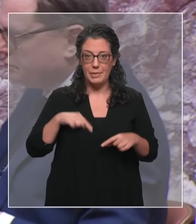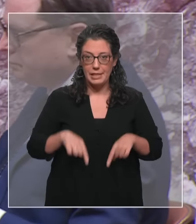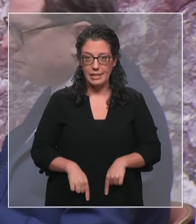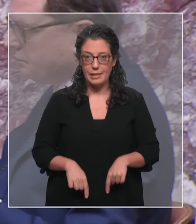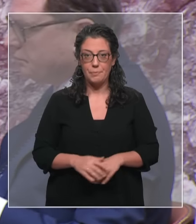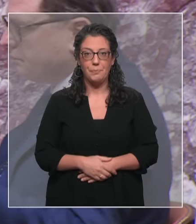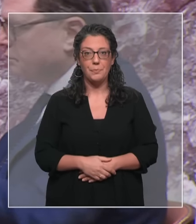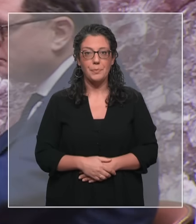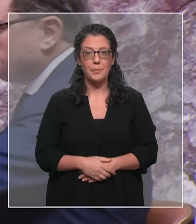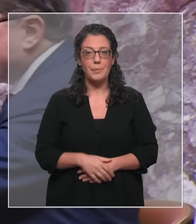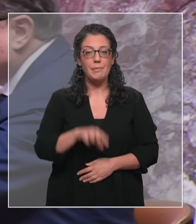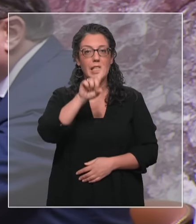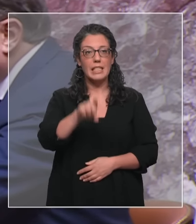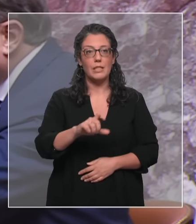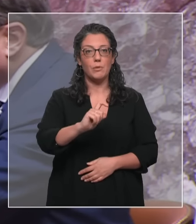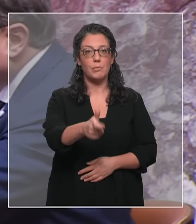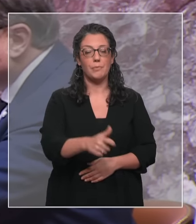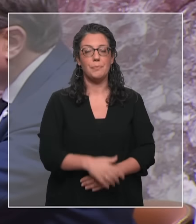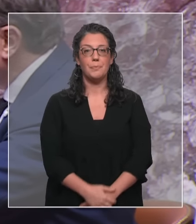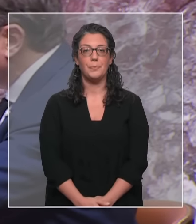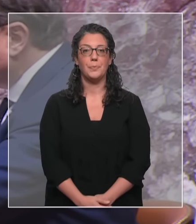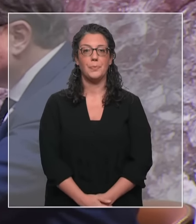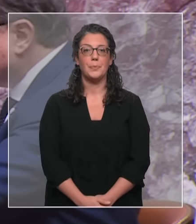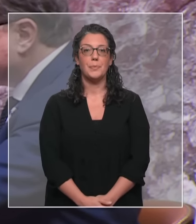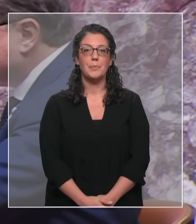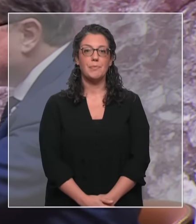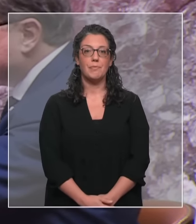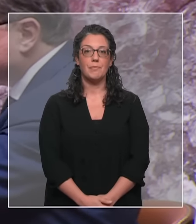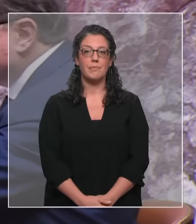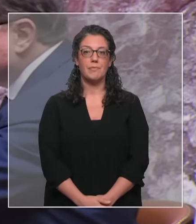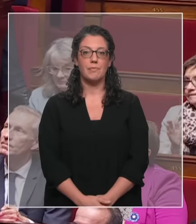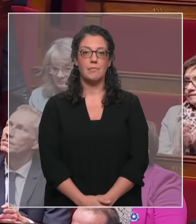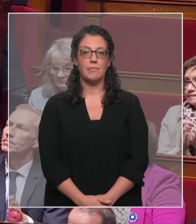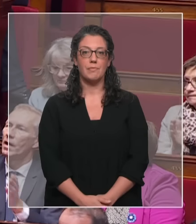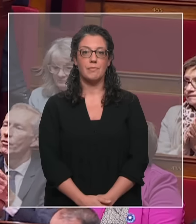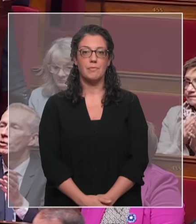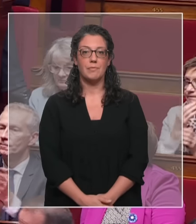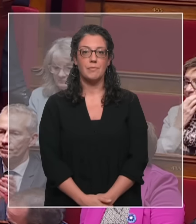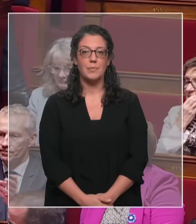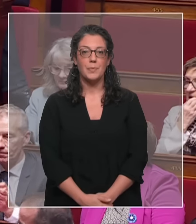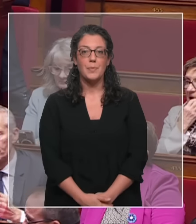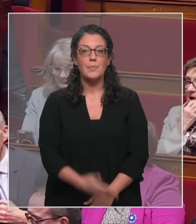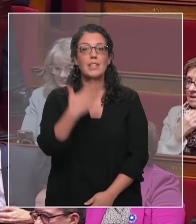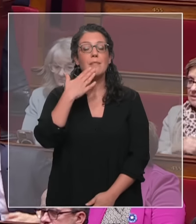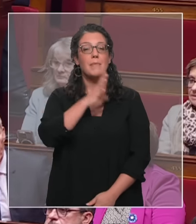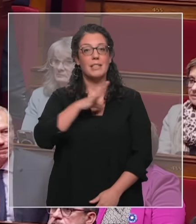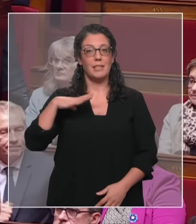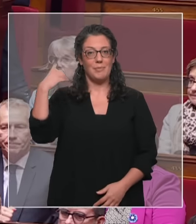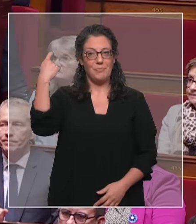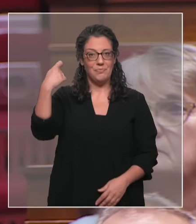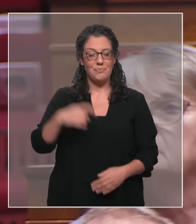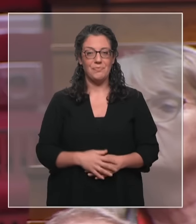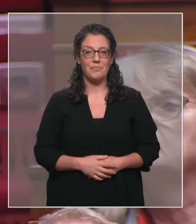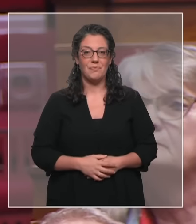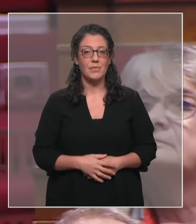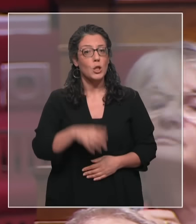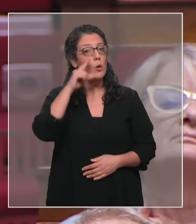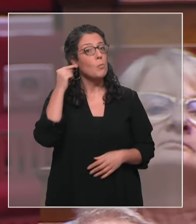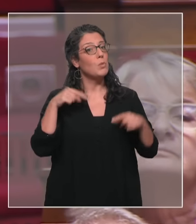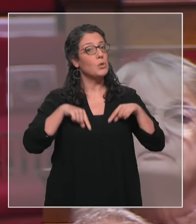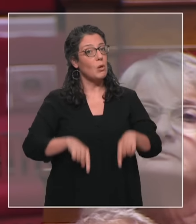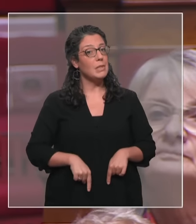La parole est à Madame Christine Arrigui pour le groupe écologiste. Merci, Madame la Présidente. Alors, Monsieur le ministre